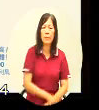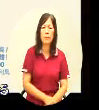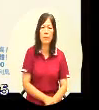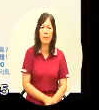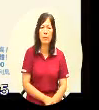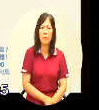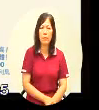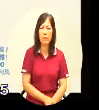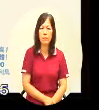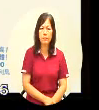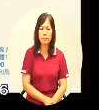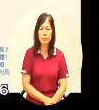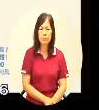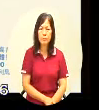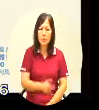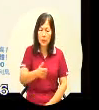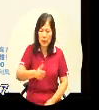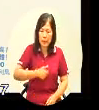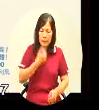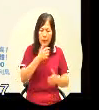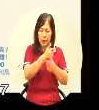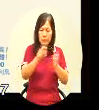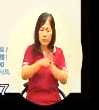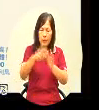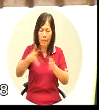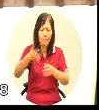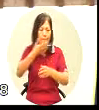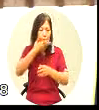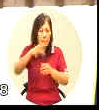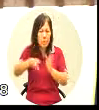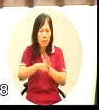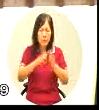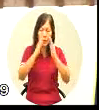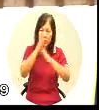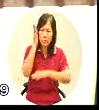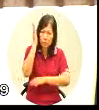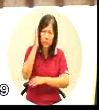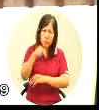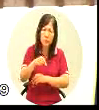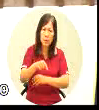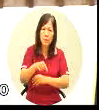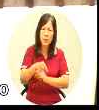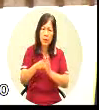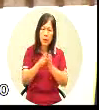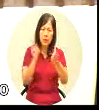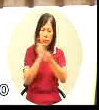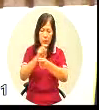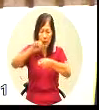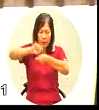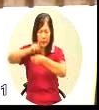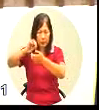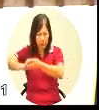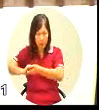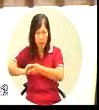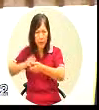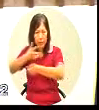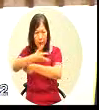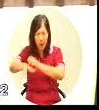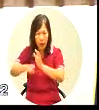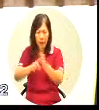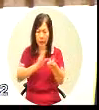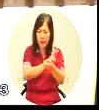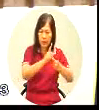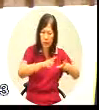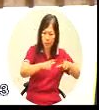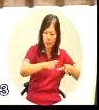我想非常感谢水利局过去几年还有我们市府，我们针对茄萣海岸，那针对林园